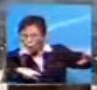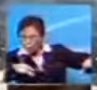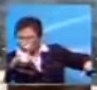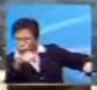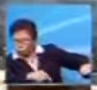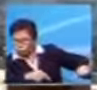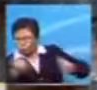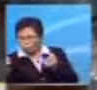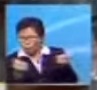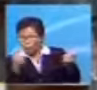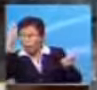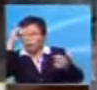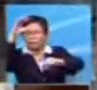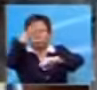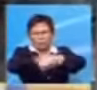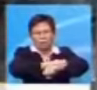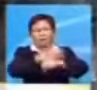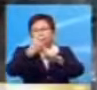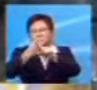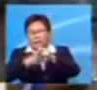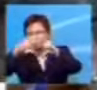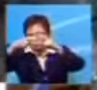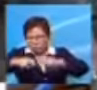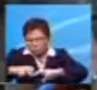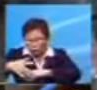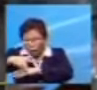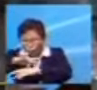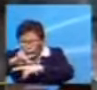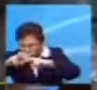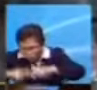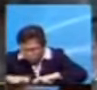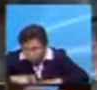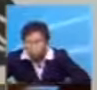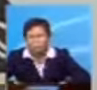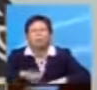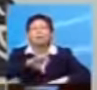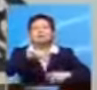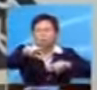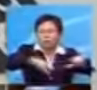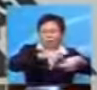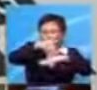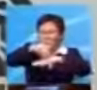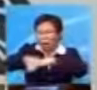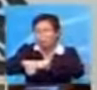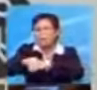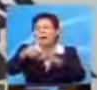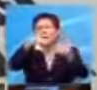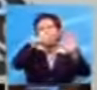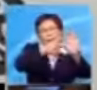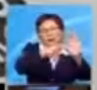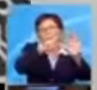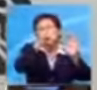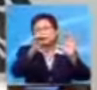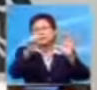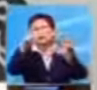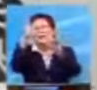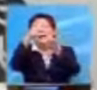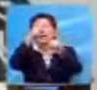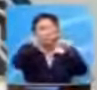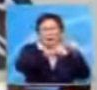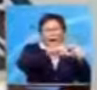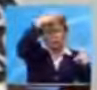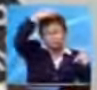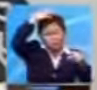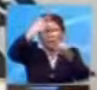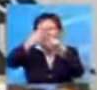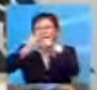dipandu seorang lelaki ditahan dan berdasarkan siasatan awal Lori terbabit sepatutnya menghantar bekalan minyak diesel ke Klang Selangor